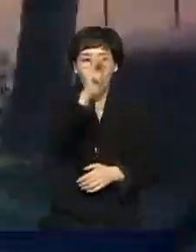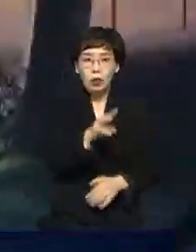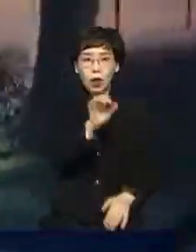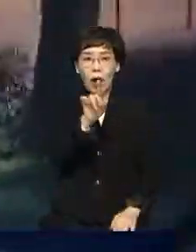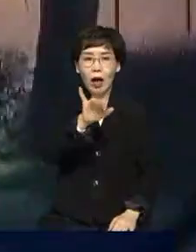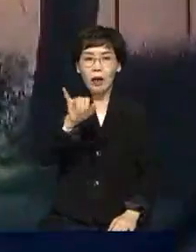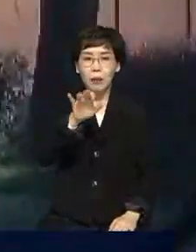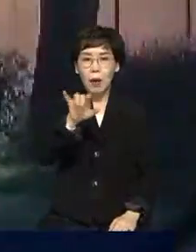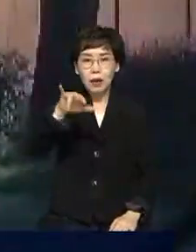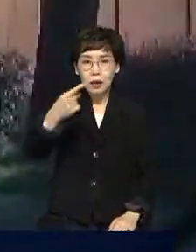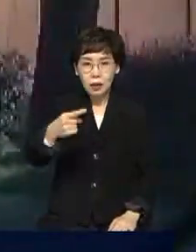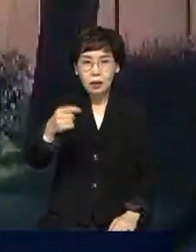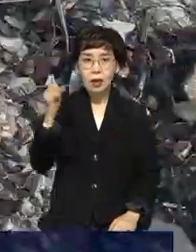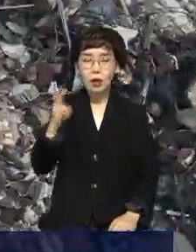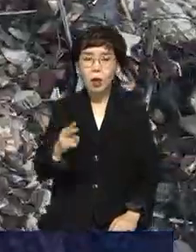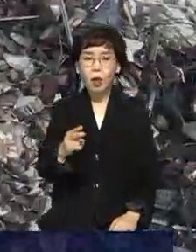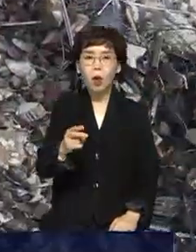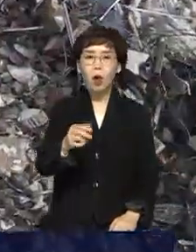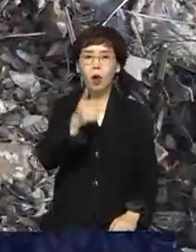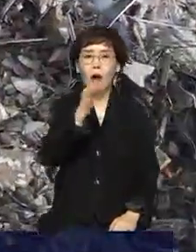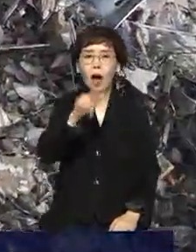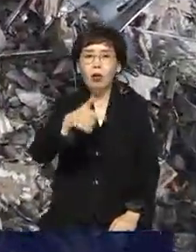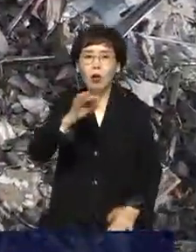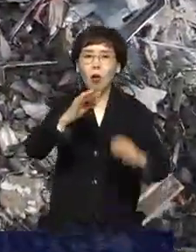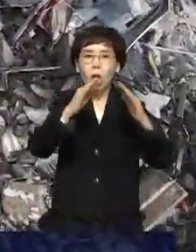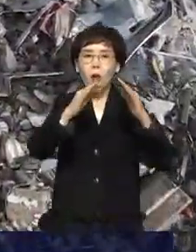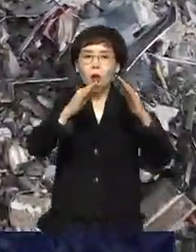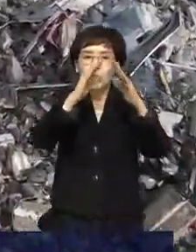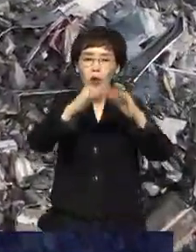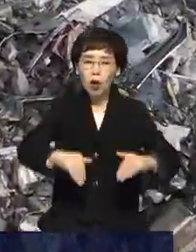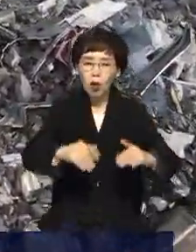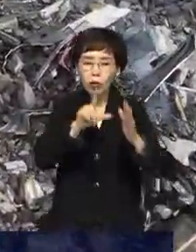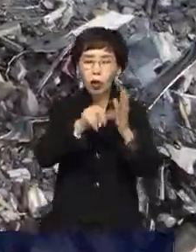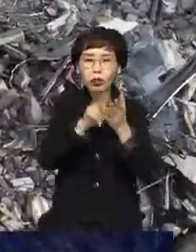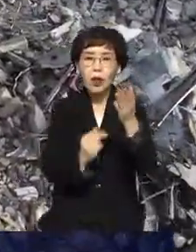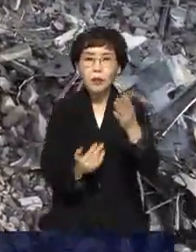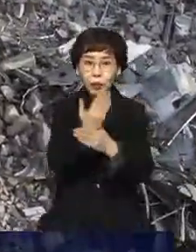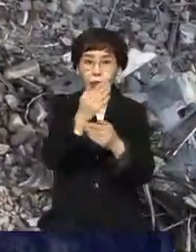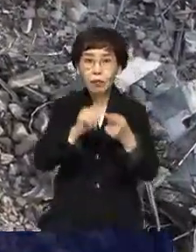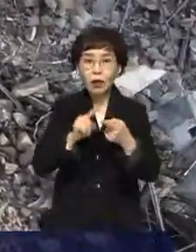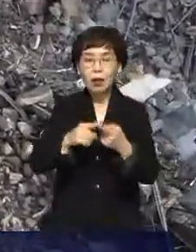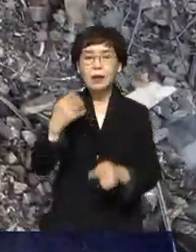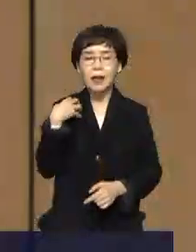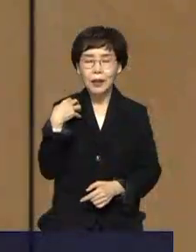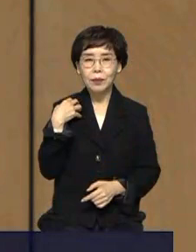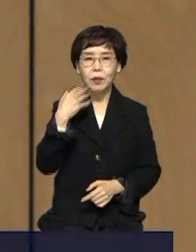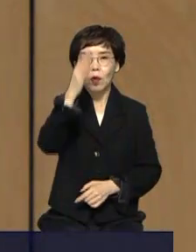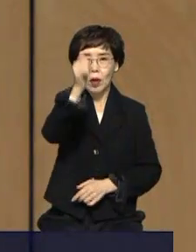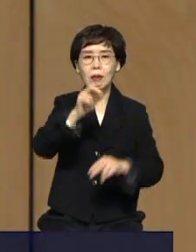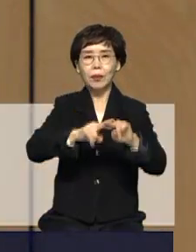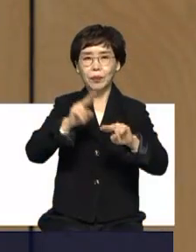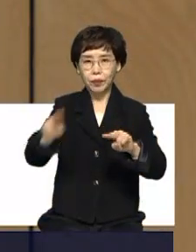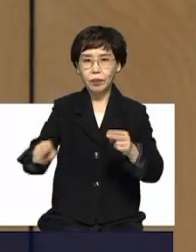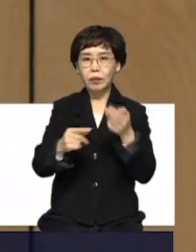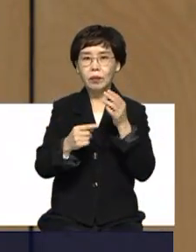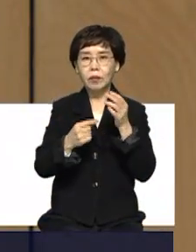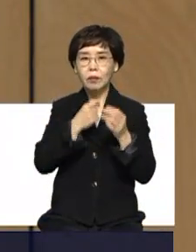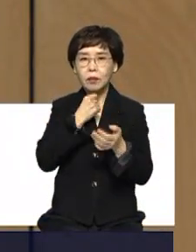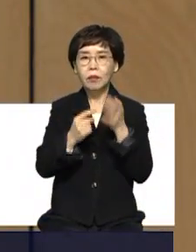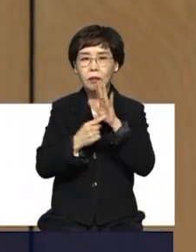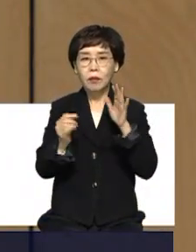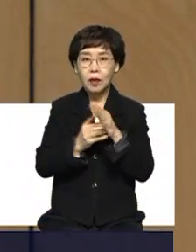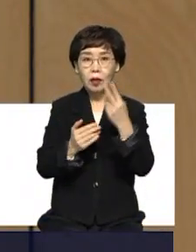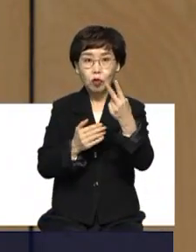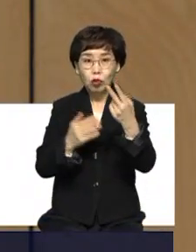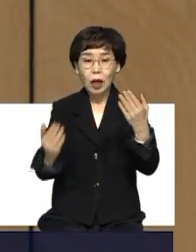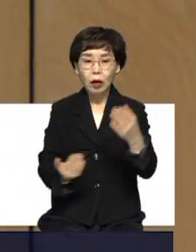지난해 학동 재개발 구역 철거 과정 사고에 책임을 지고 회장직에서 물러나겠다고 밝혔습니다. 두 사건에 대한